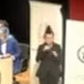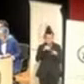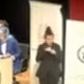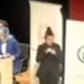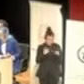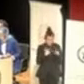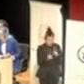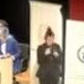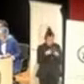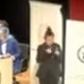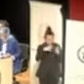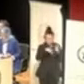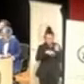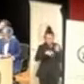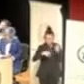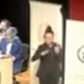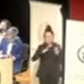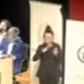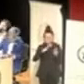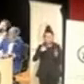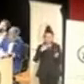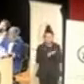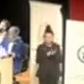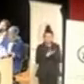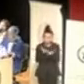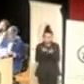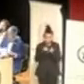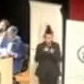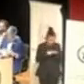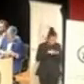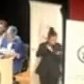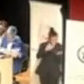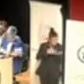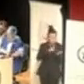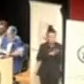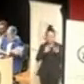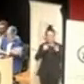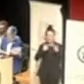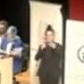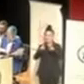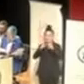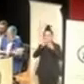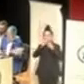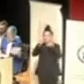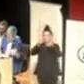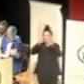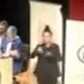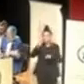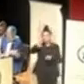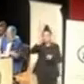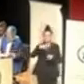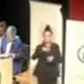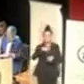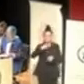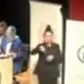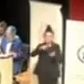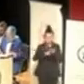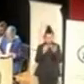almakta. Bunlar bize ulaştıktan sonra üyeleri aktif edilmekte ve sistemi kullanmaya